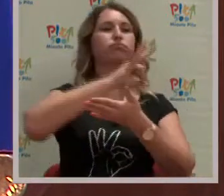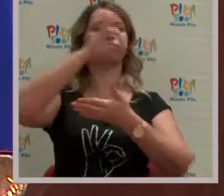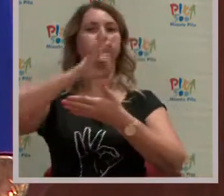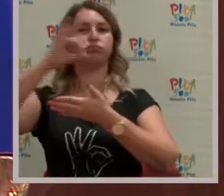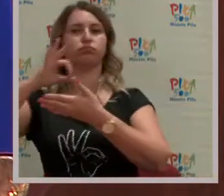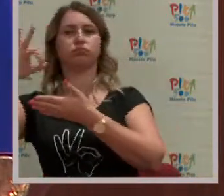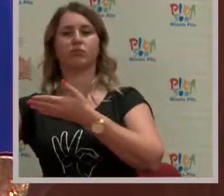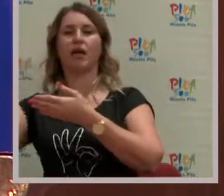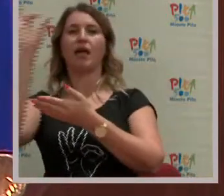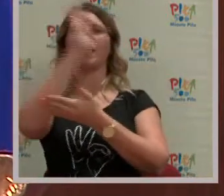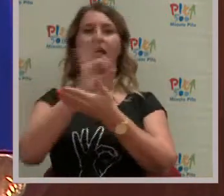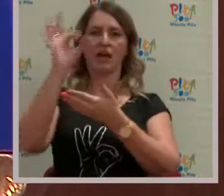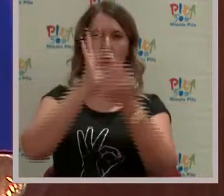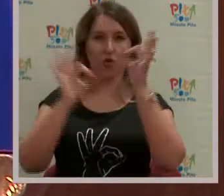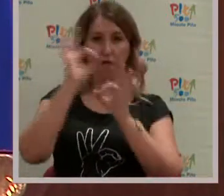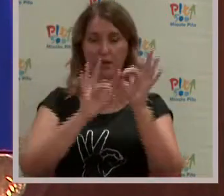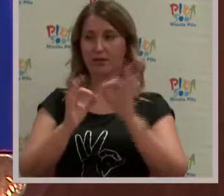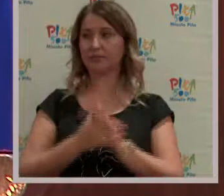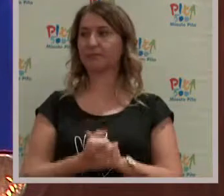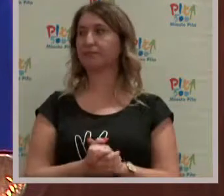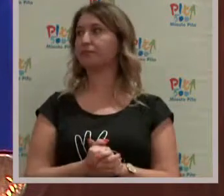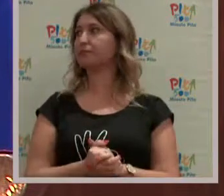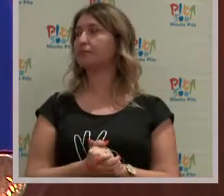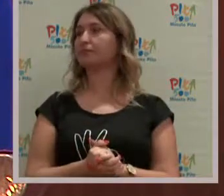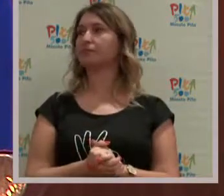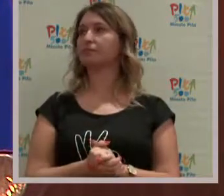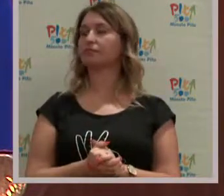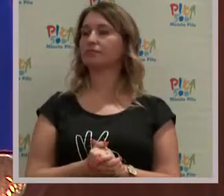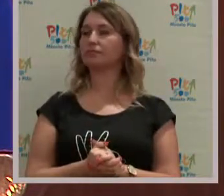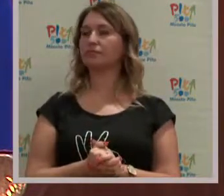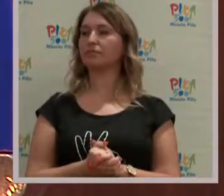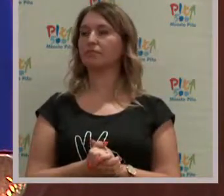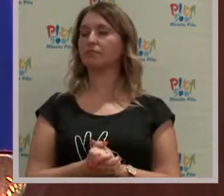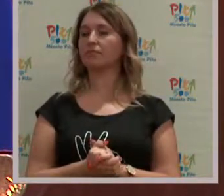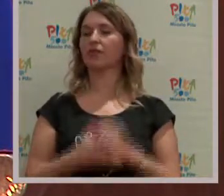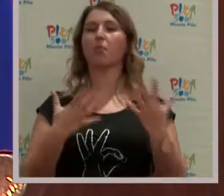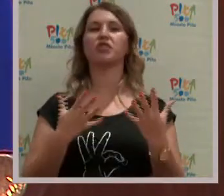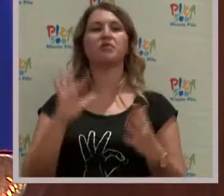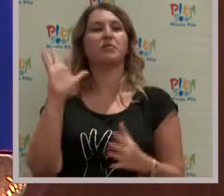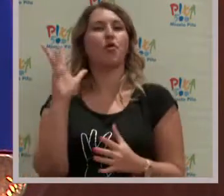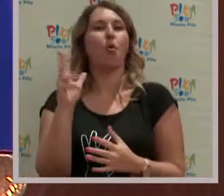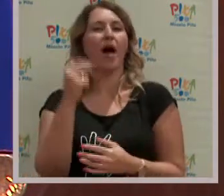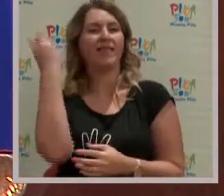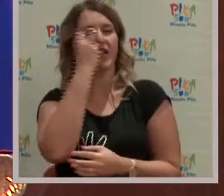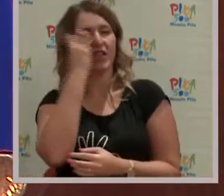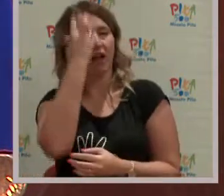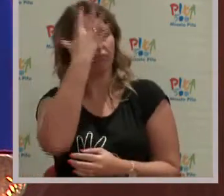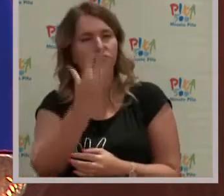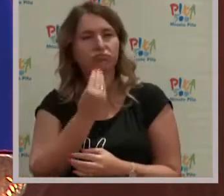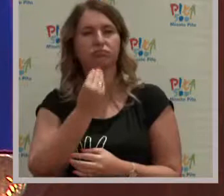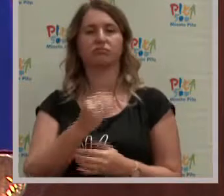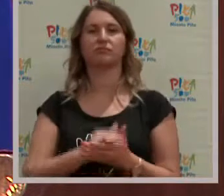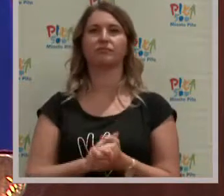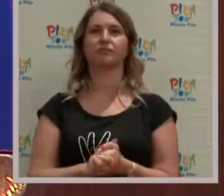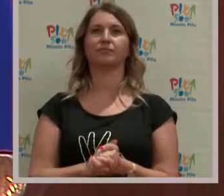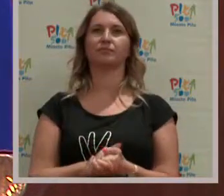na narysowanie prawie żebrył, tak żeby to osiedle było nie tylko ciekawe do mieszkania,